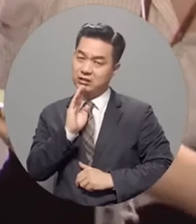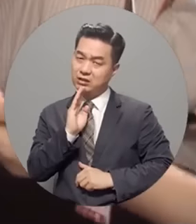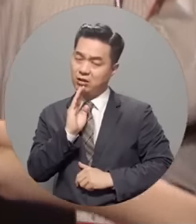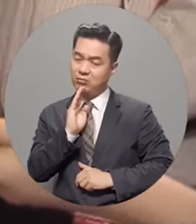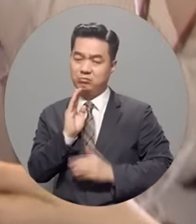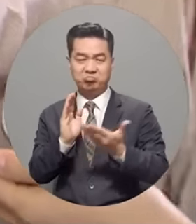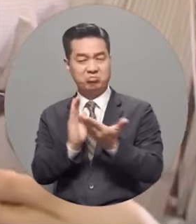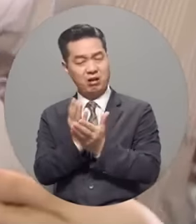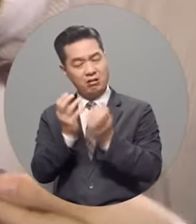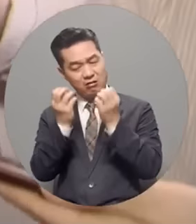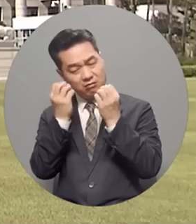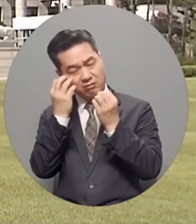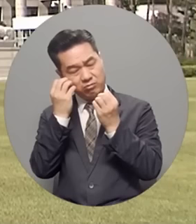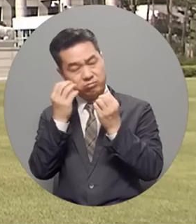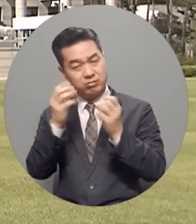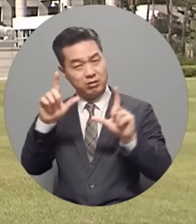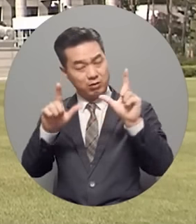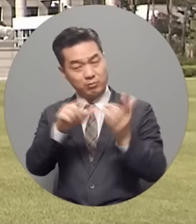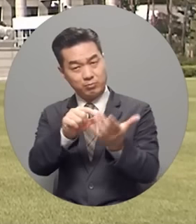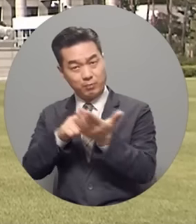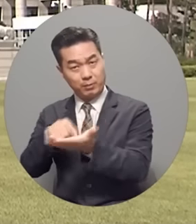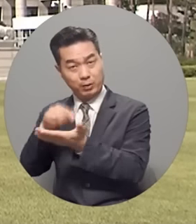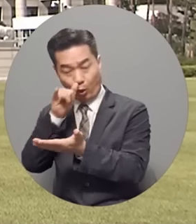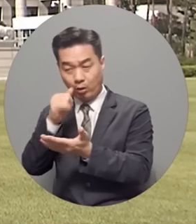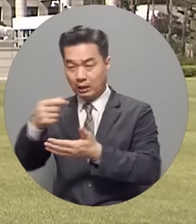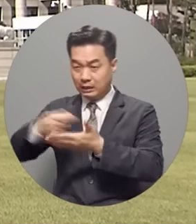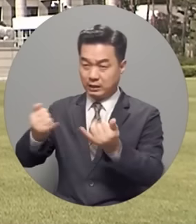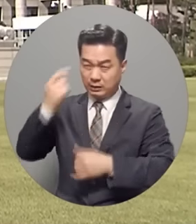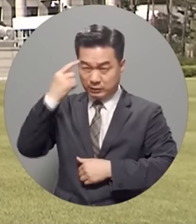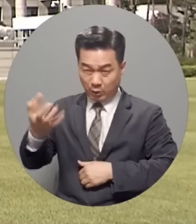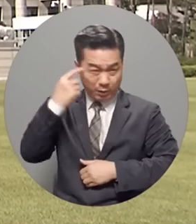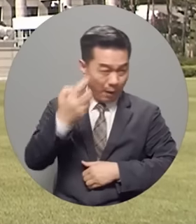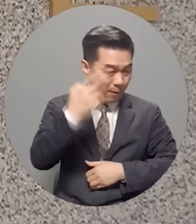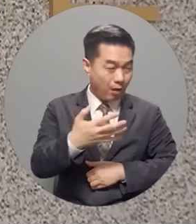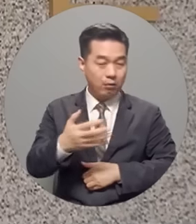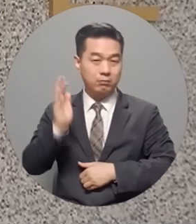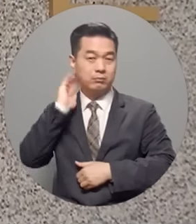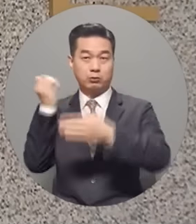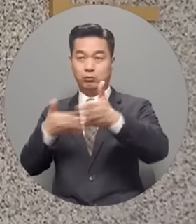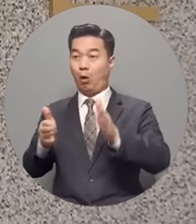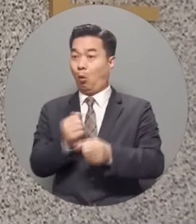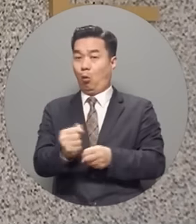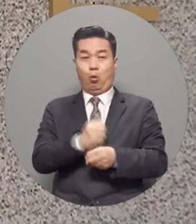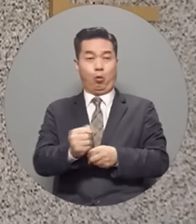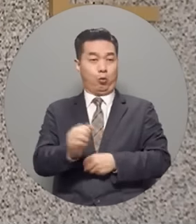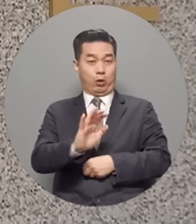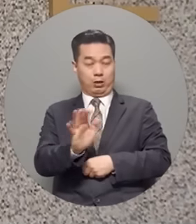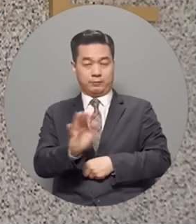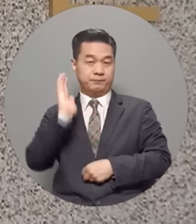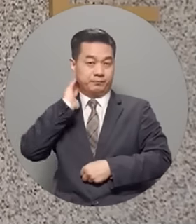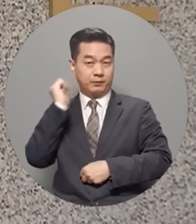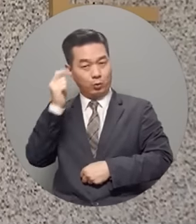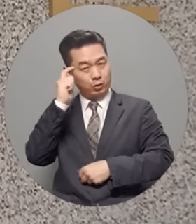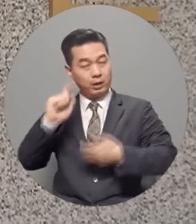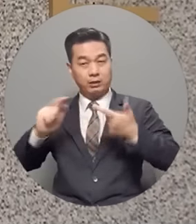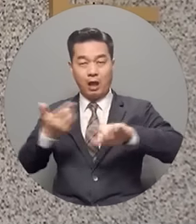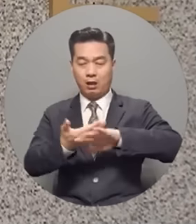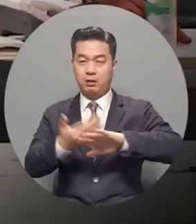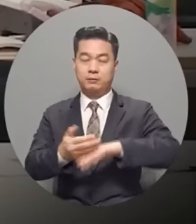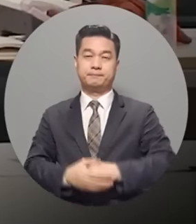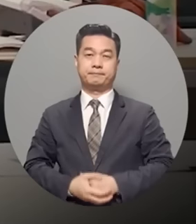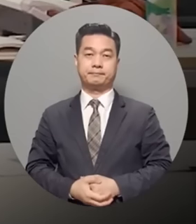파격적인 인사였습니다. 빗발친 기자들의 질문에 대통령실 참모들은 황당하다, 대통령 의중이 아니다는 반응을